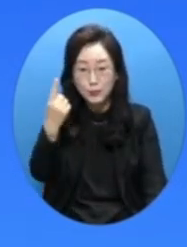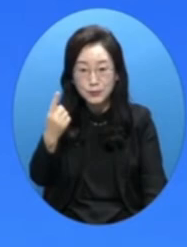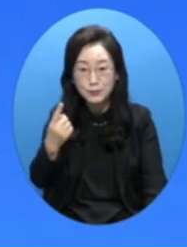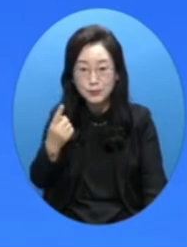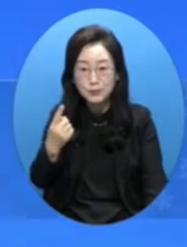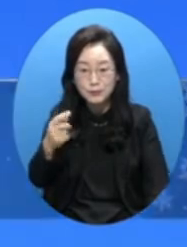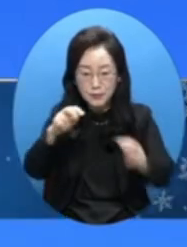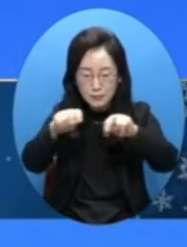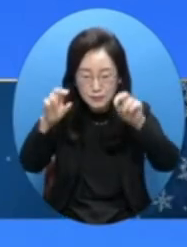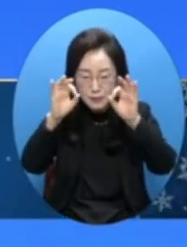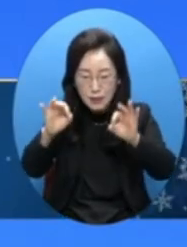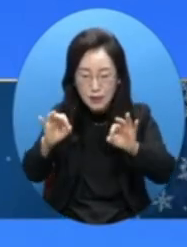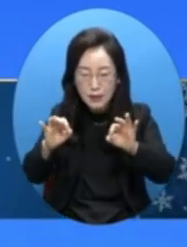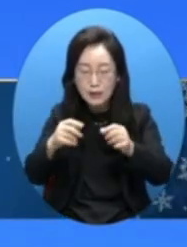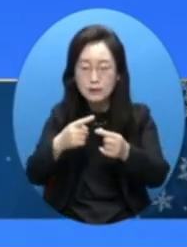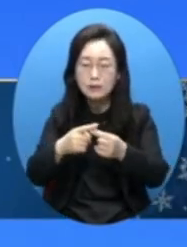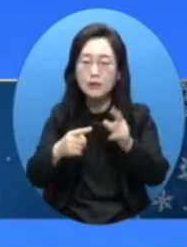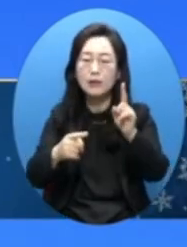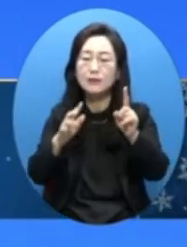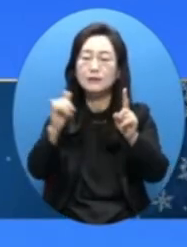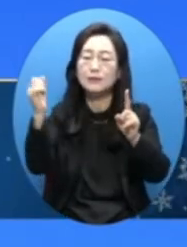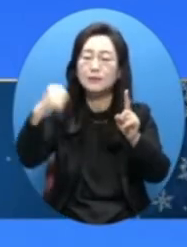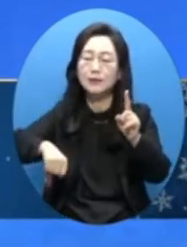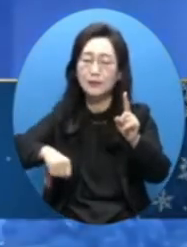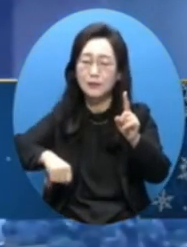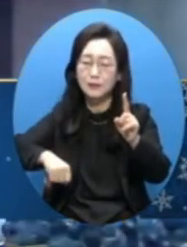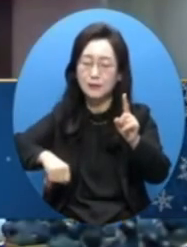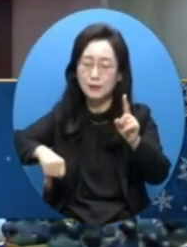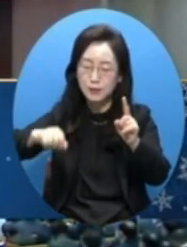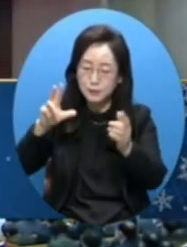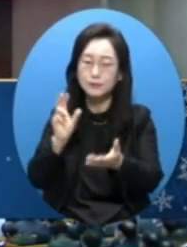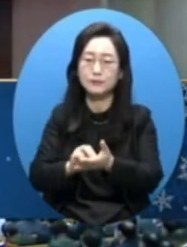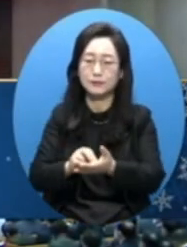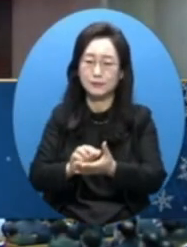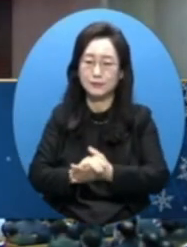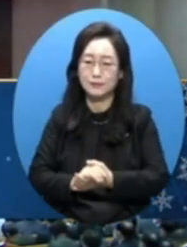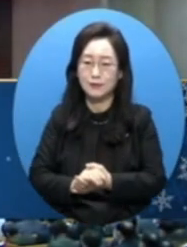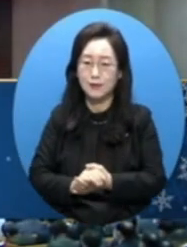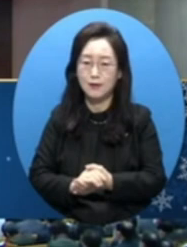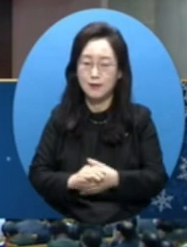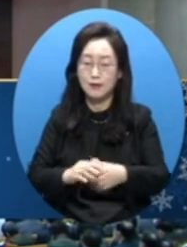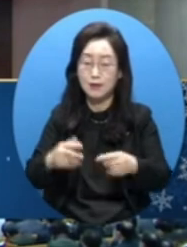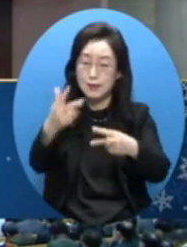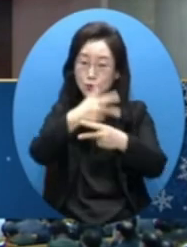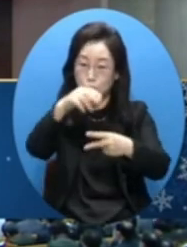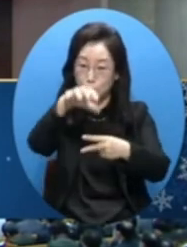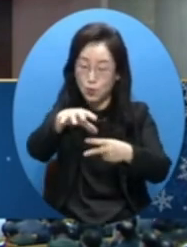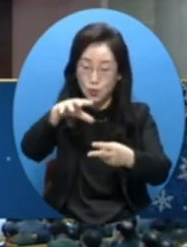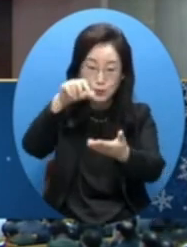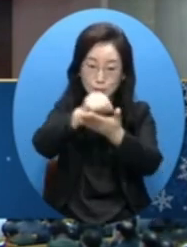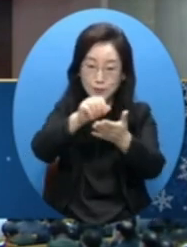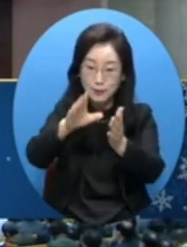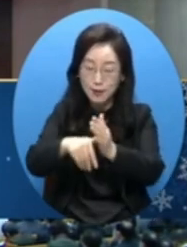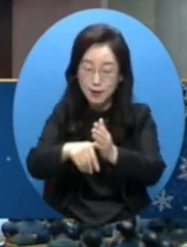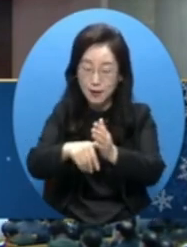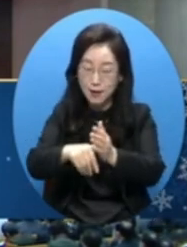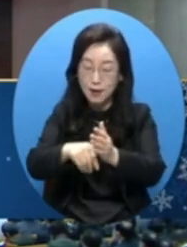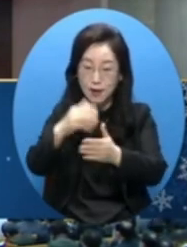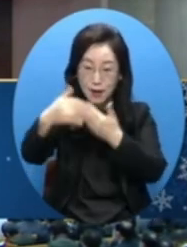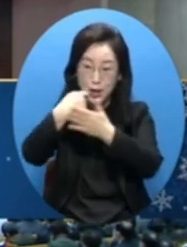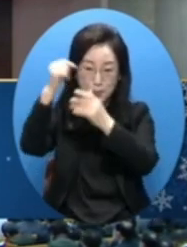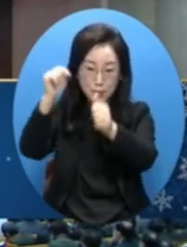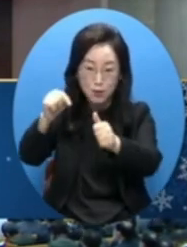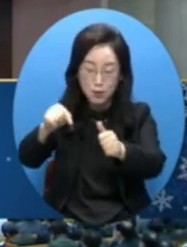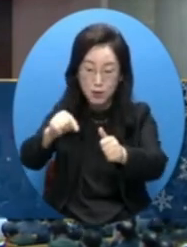첫째로 한 사람이 불순종한 결과로 다가온 것입니다 여리벌 점유할 때 하나님께서 그 산에는 모든 것을